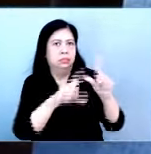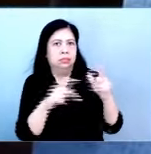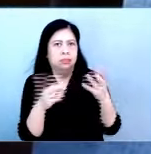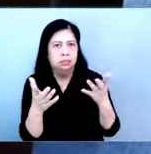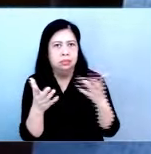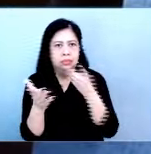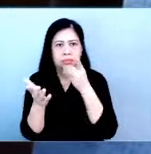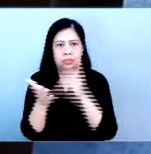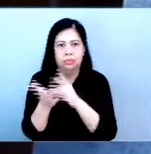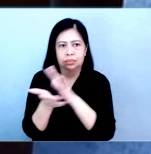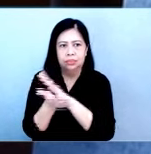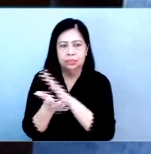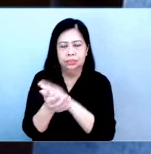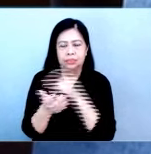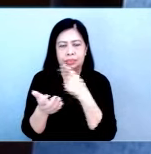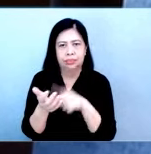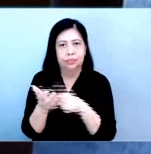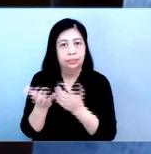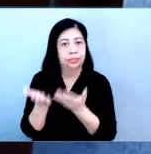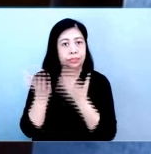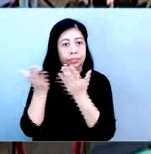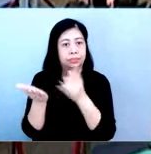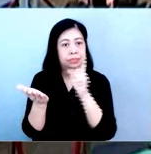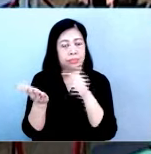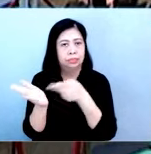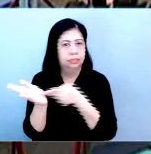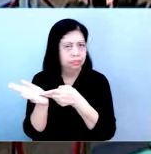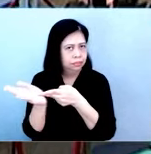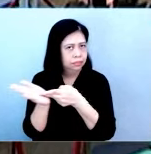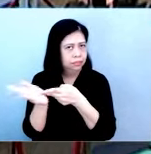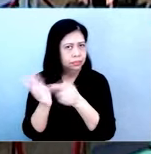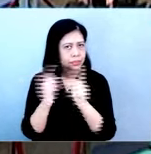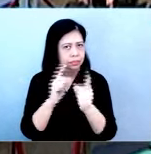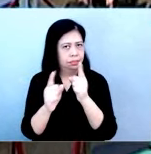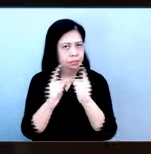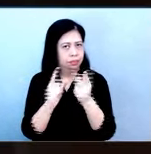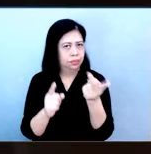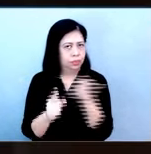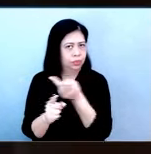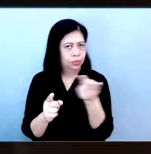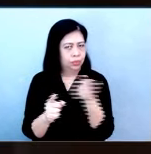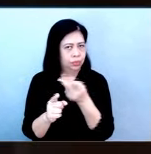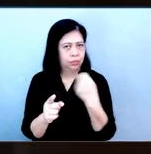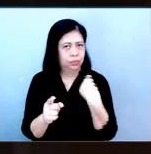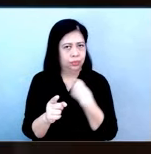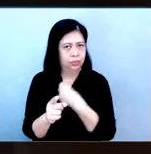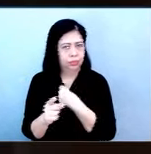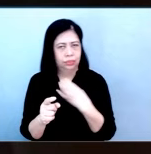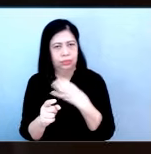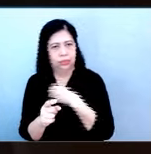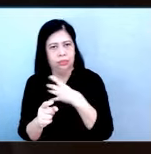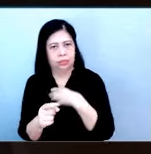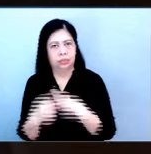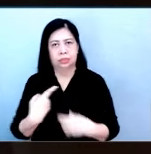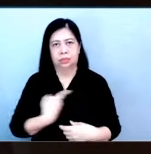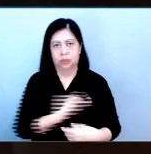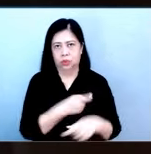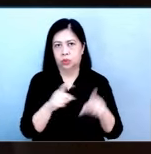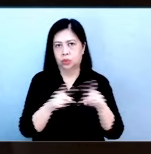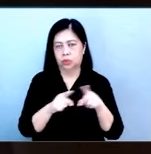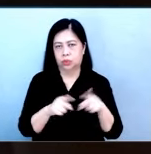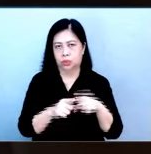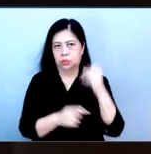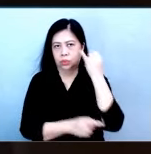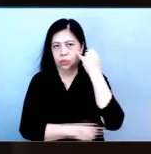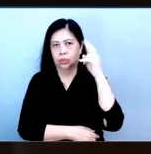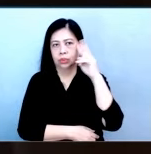document. Mungkahi naman niya, magkaroon ng honest to goodness sa dialogo ang dalawang kapulungan. Na-offend din Senate Majority Leader Joel